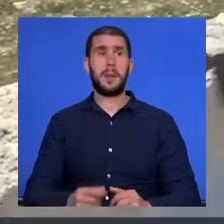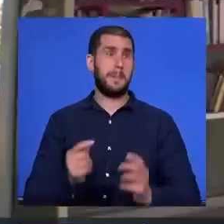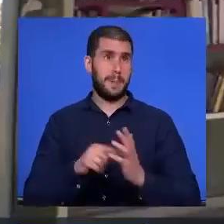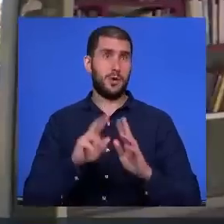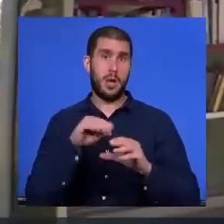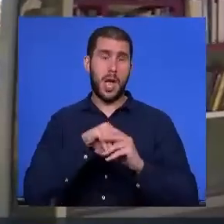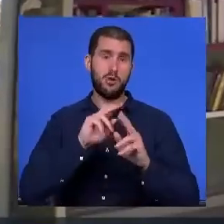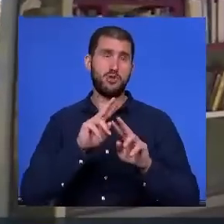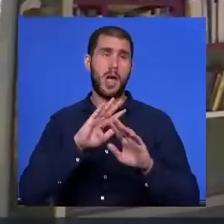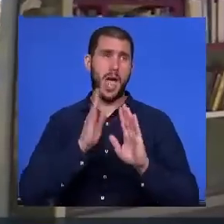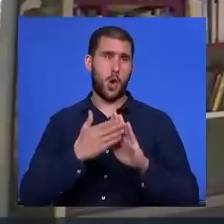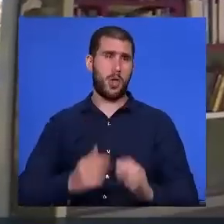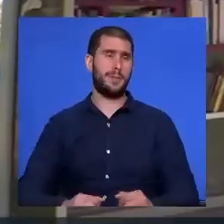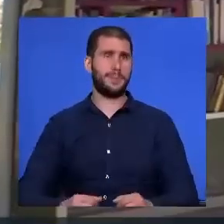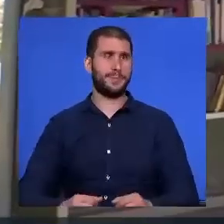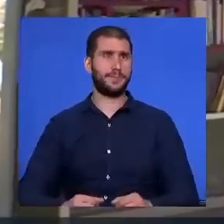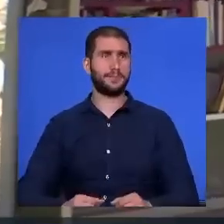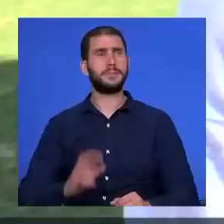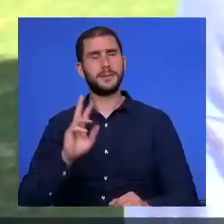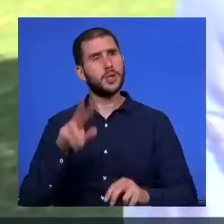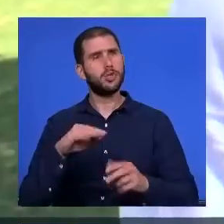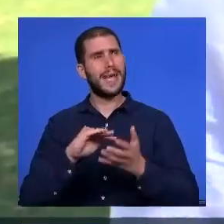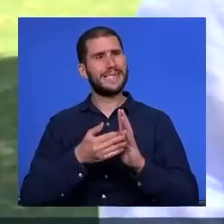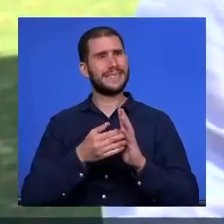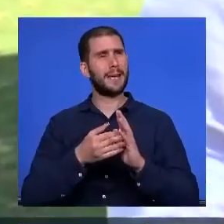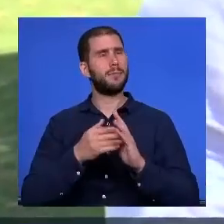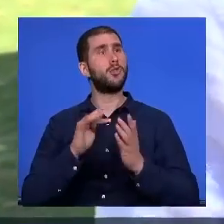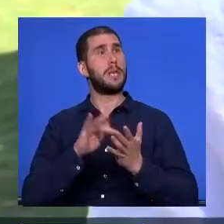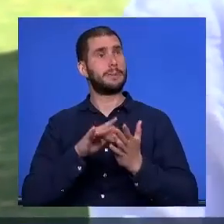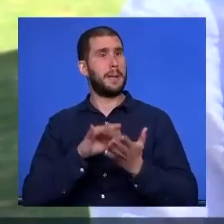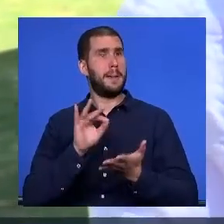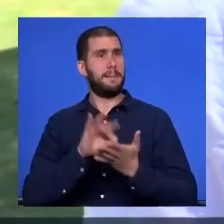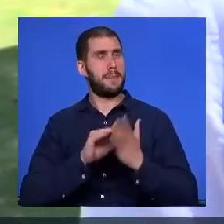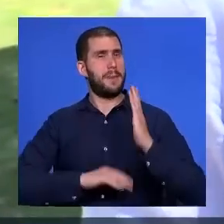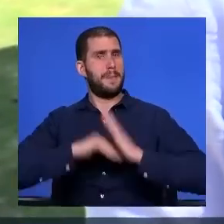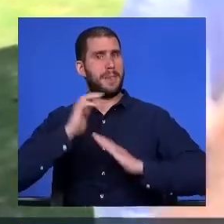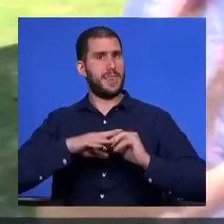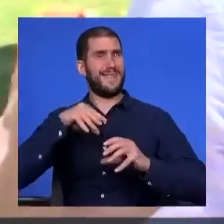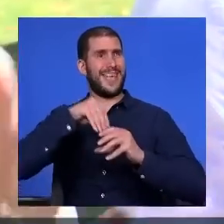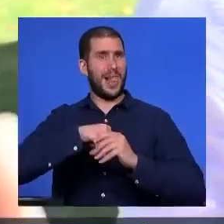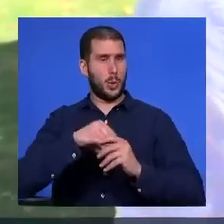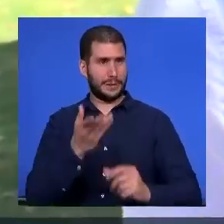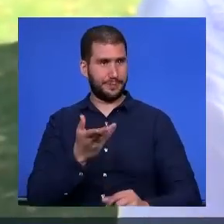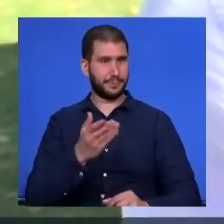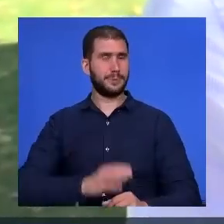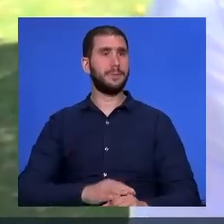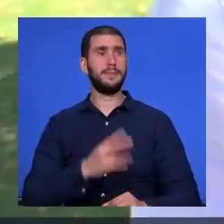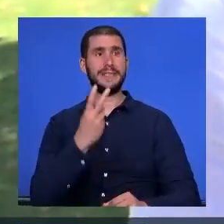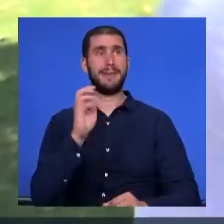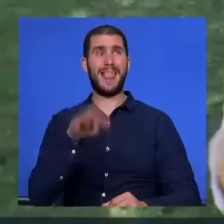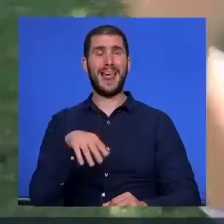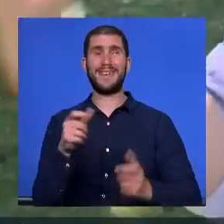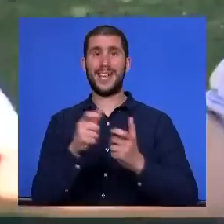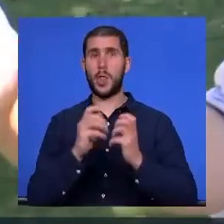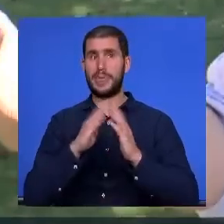שם הכל. יש לנו הסכם גג שנמצא בעיצומה של הבנייה ושל אכלוס של 20,000 יחידות